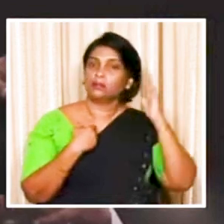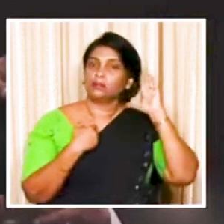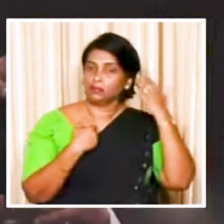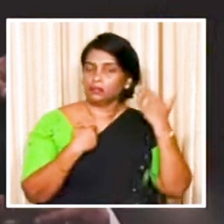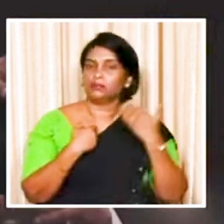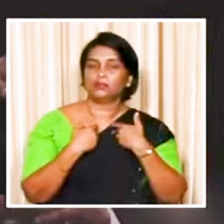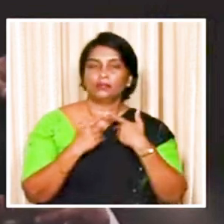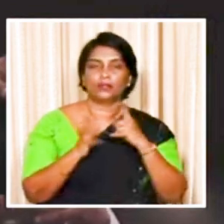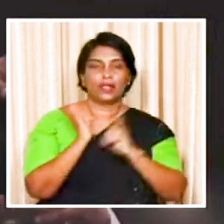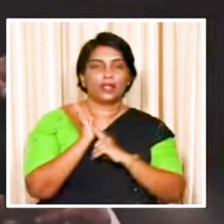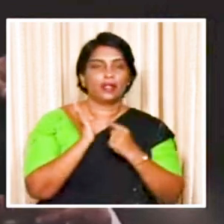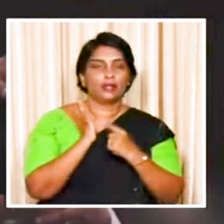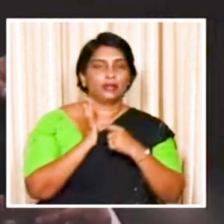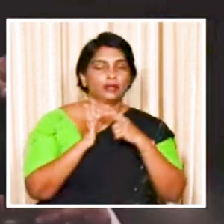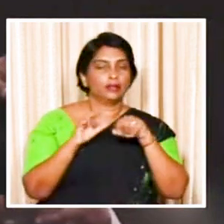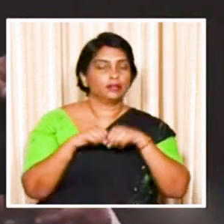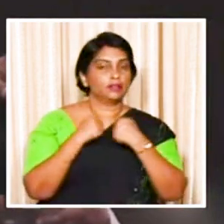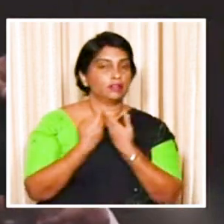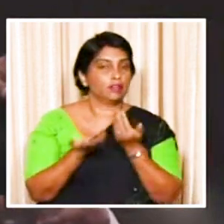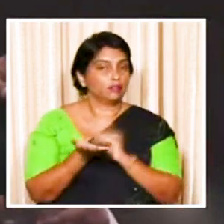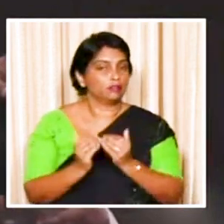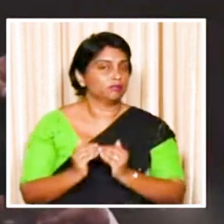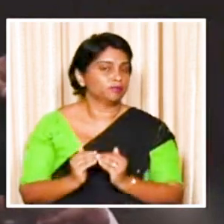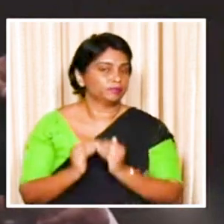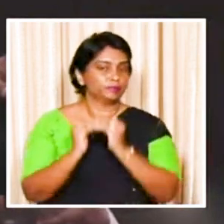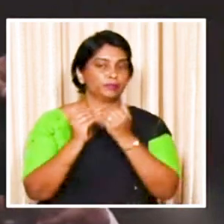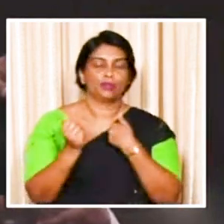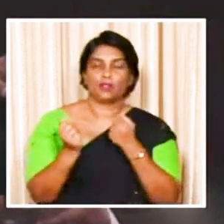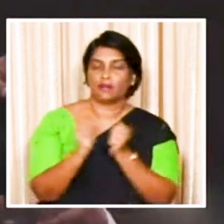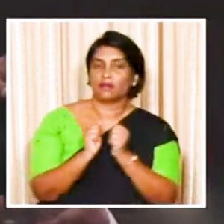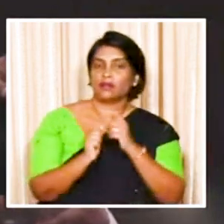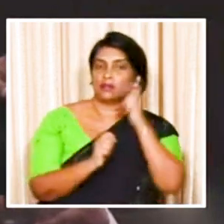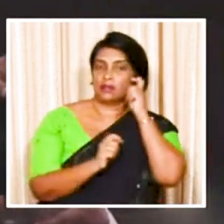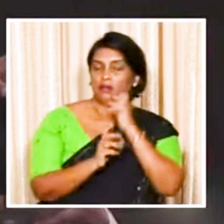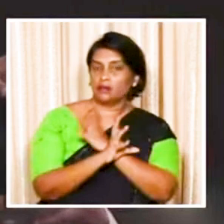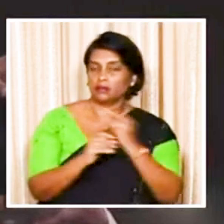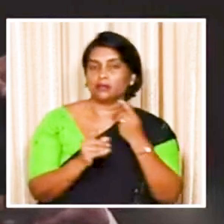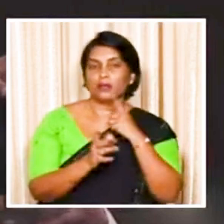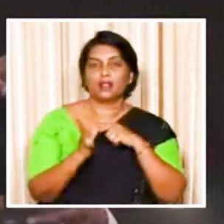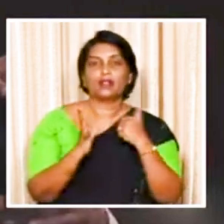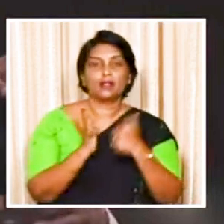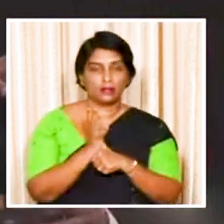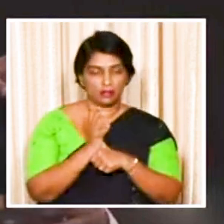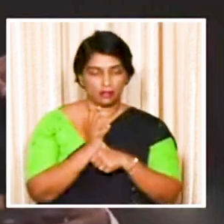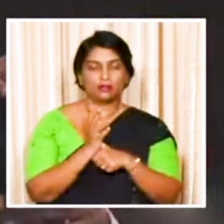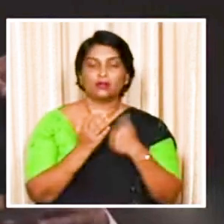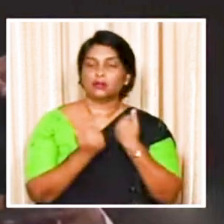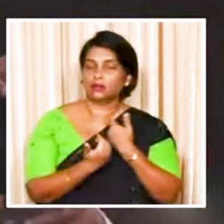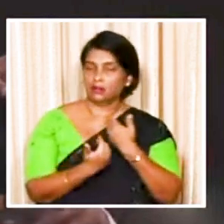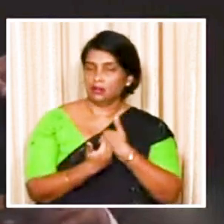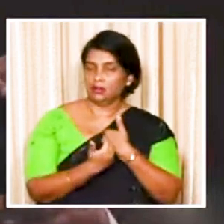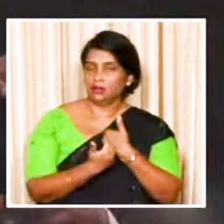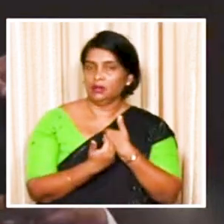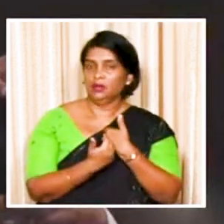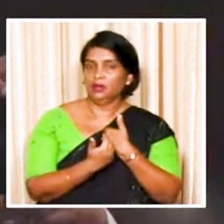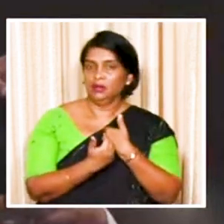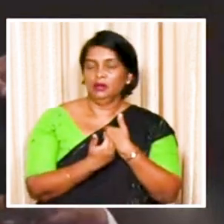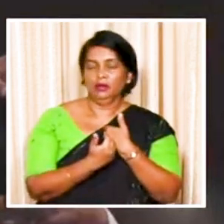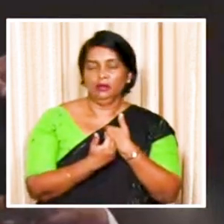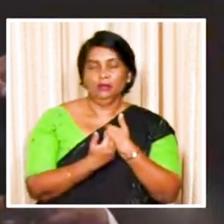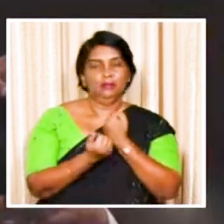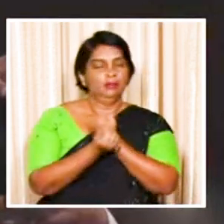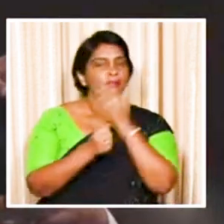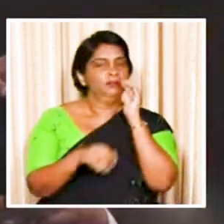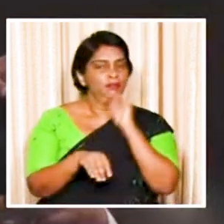கூறி பயங்கரவாத தடை சட்டத்தின் கீழ் கைது செய்வதற்கான நடவடிக்கைகளை மேற்கொள்வதன் மூலம் இந்த நாட்டில் என்னால் இயல்பாக வாழ முடியாத